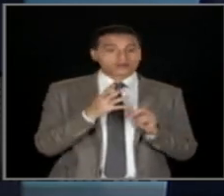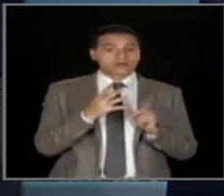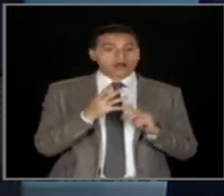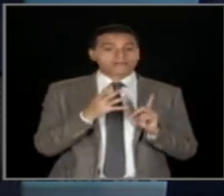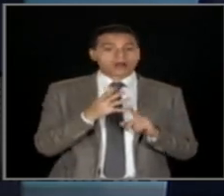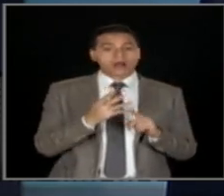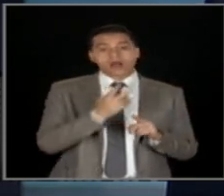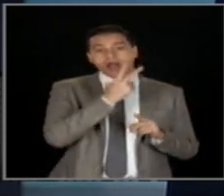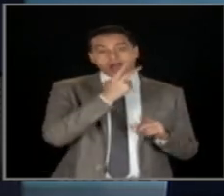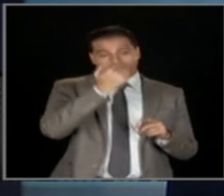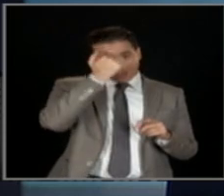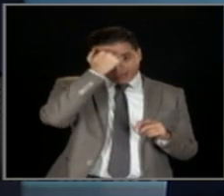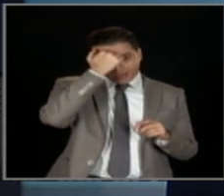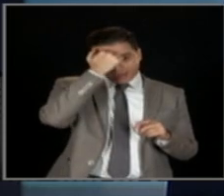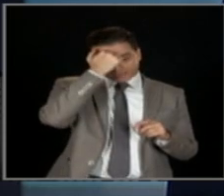الصين الرابعة،